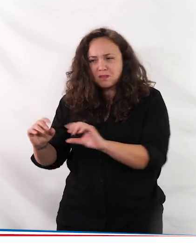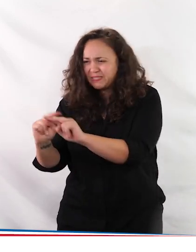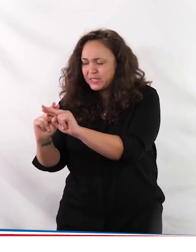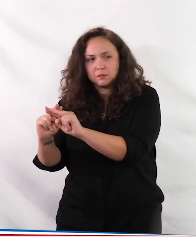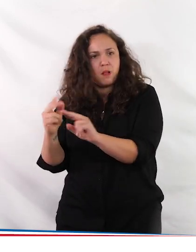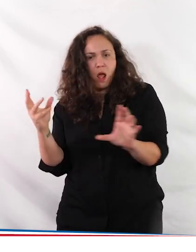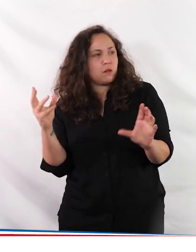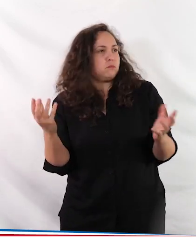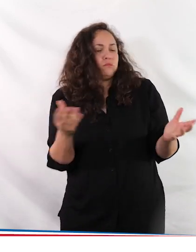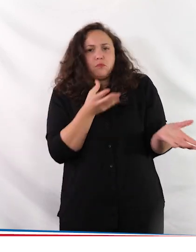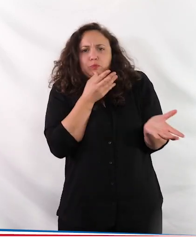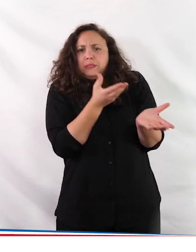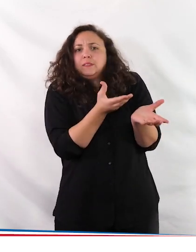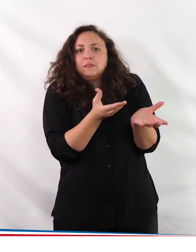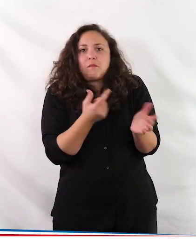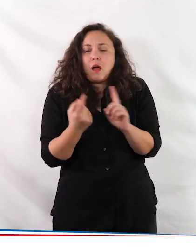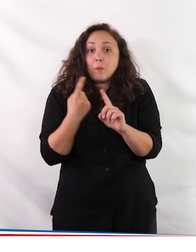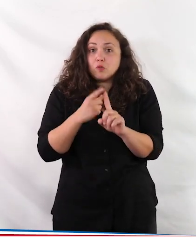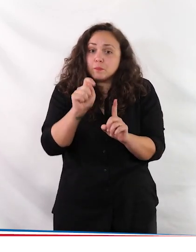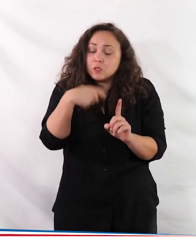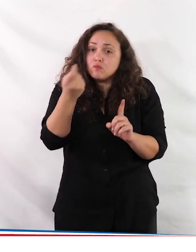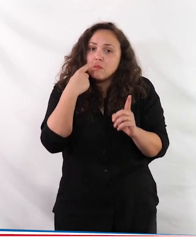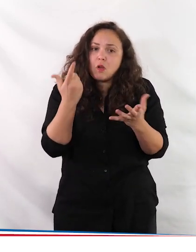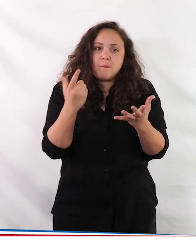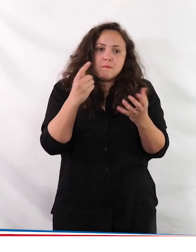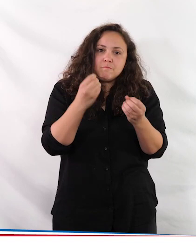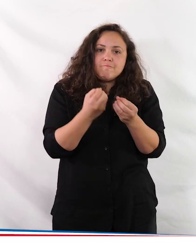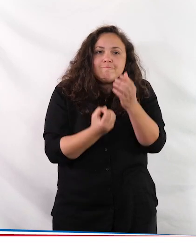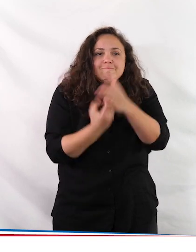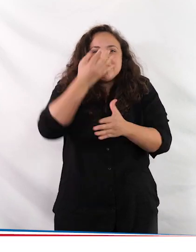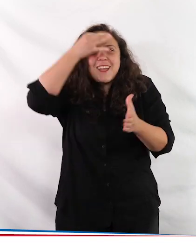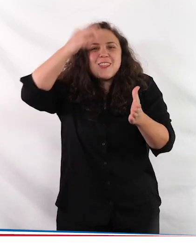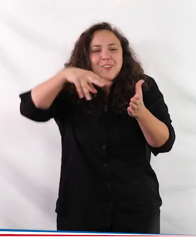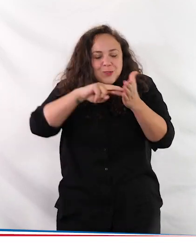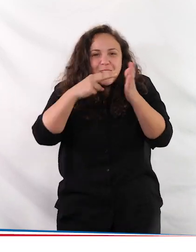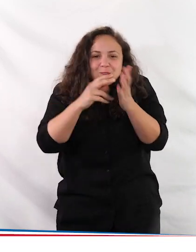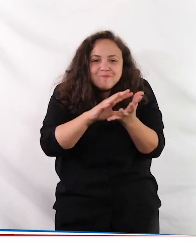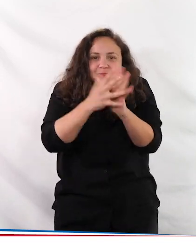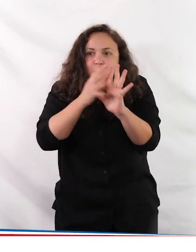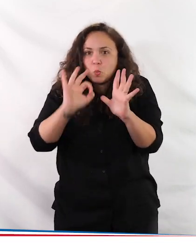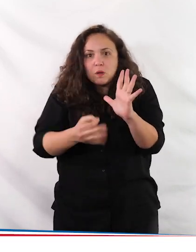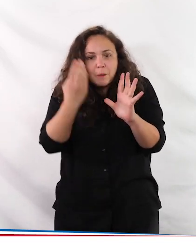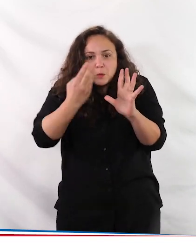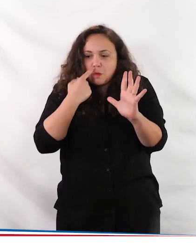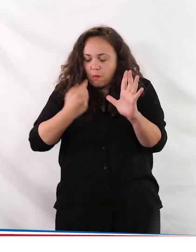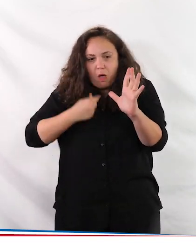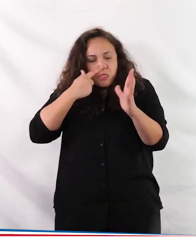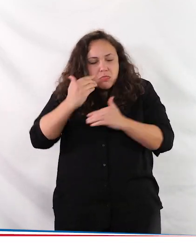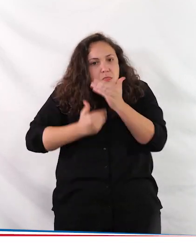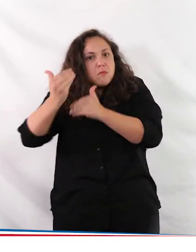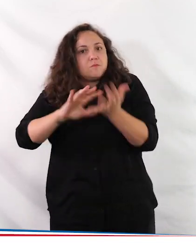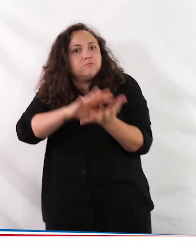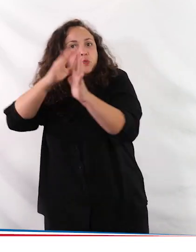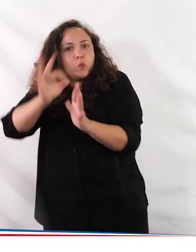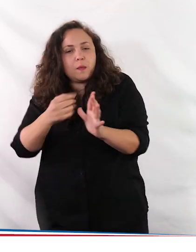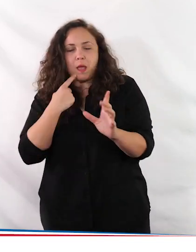Je crois qu'on a besoin de l'innovation technologique pour pouvoir progresser, mais encore faut-il qu'elle